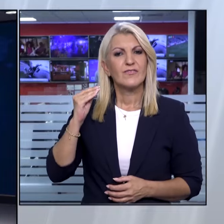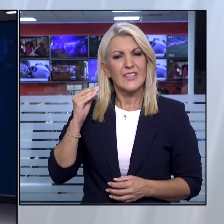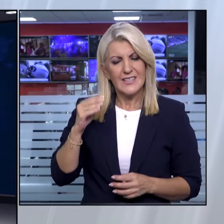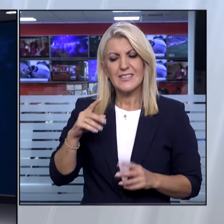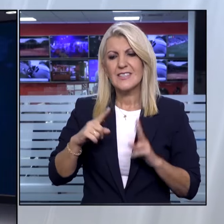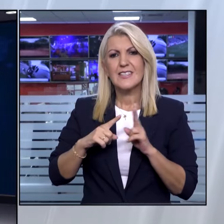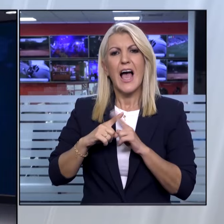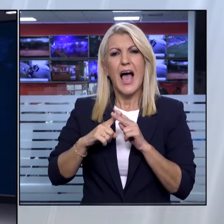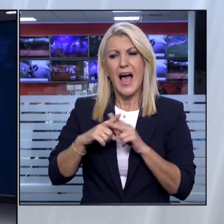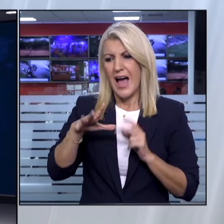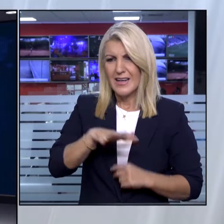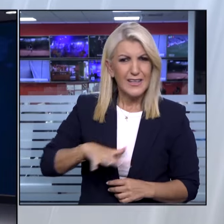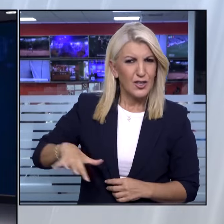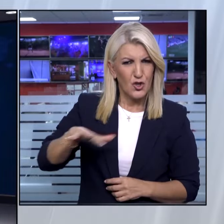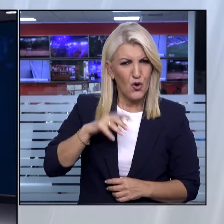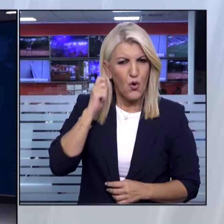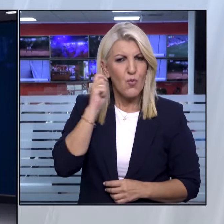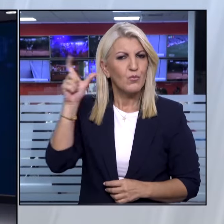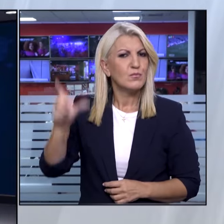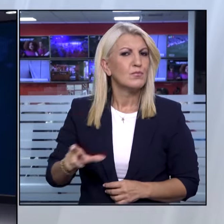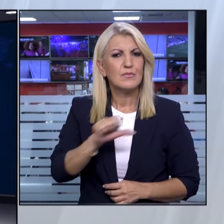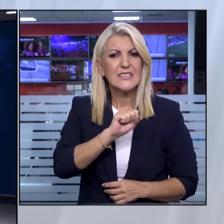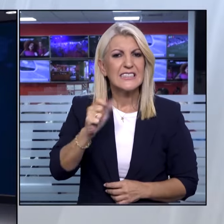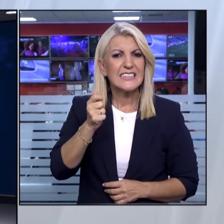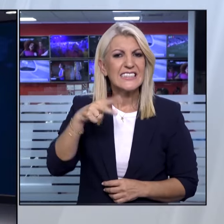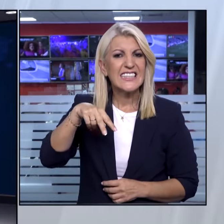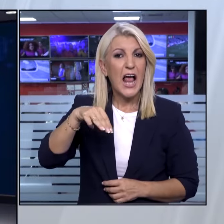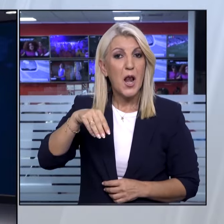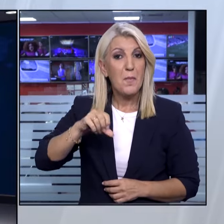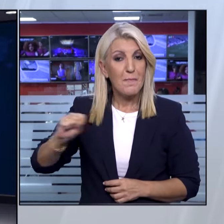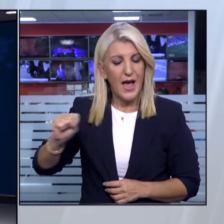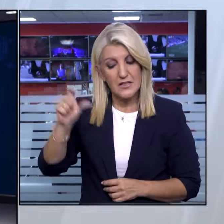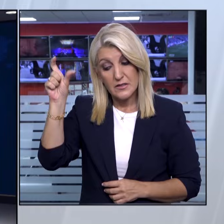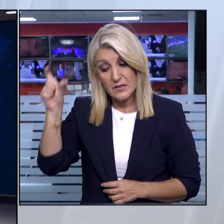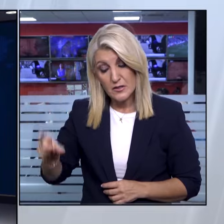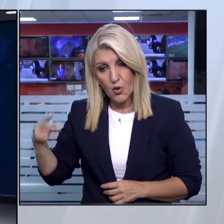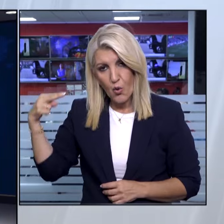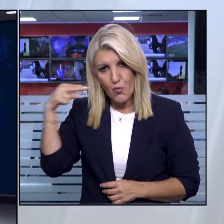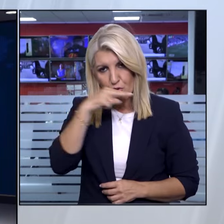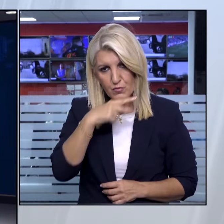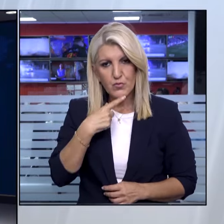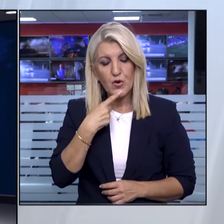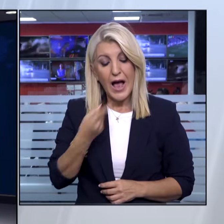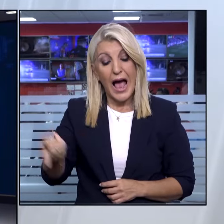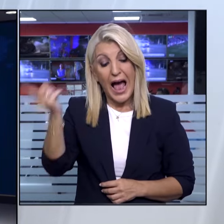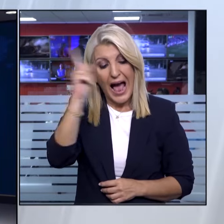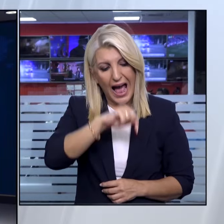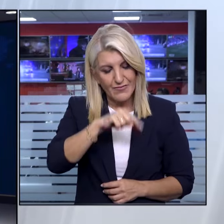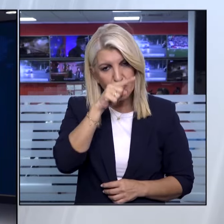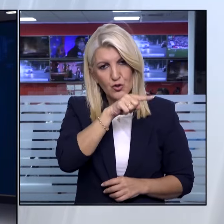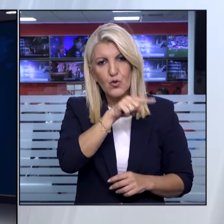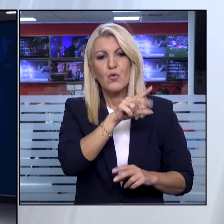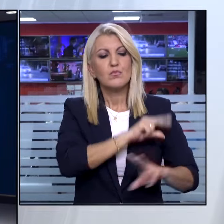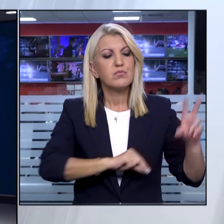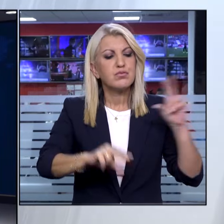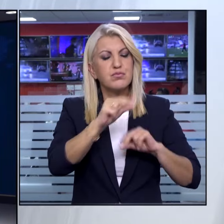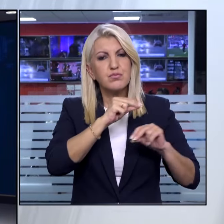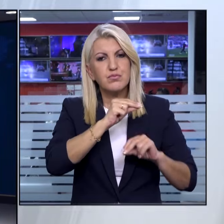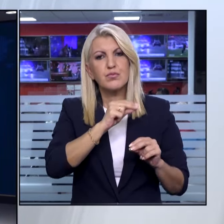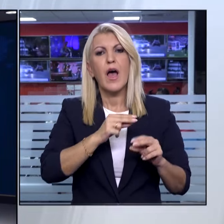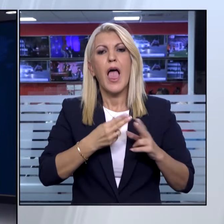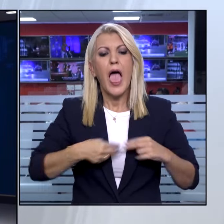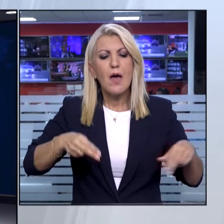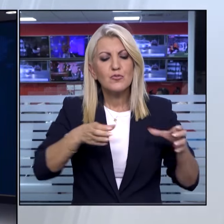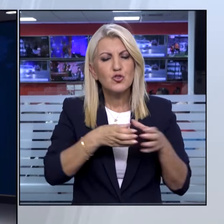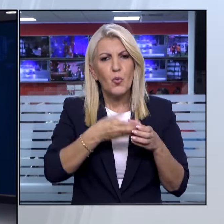Νέας Δημοκρατίας Μάριου Σαλμά, που ζήτησε ο Πρωθυπουργός, αναμένεται να επικυρώσει αύριο σε συνεδρίασή της η Επιτροπή Δεοντολογίας